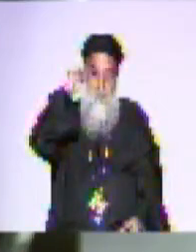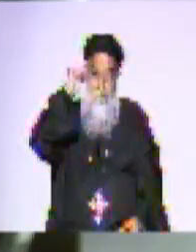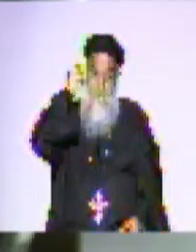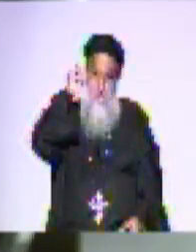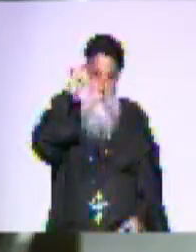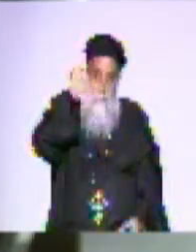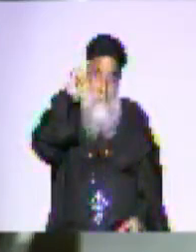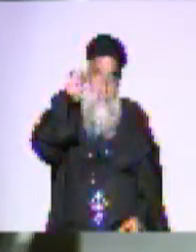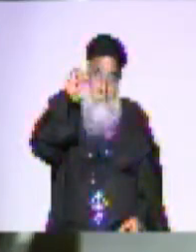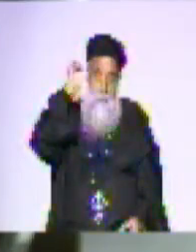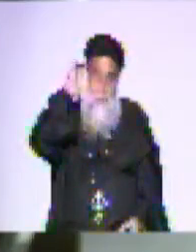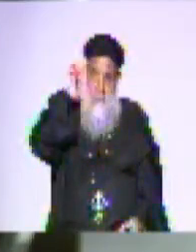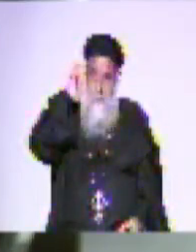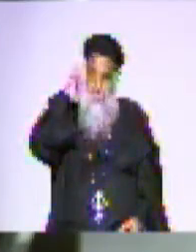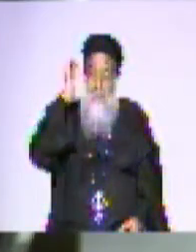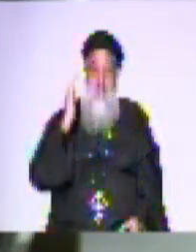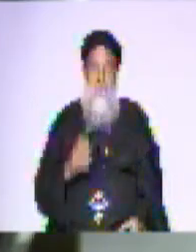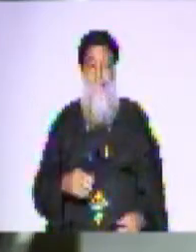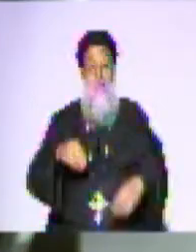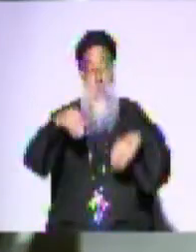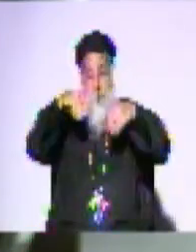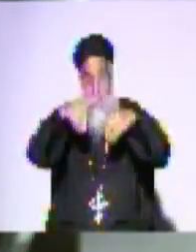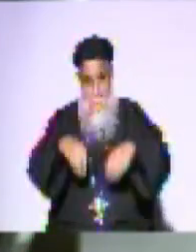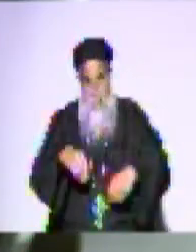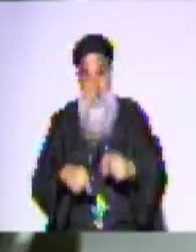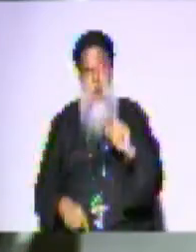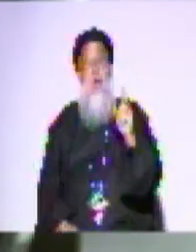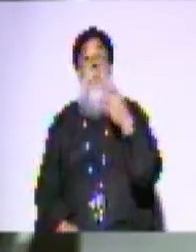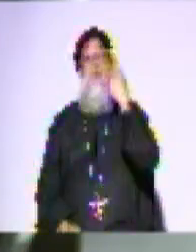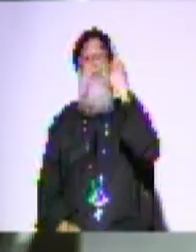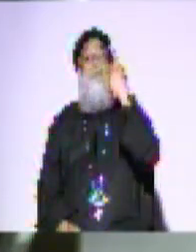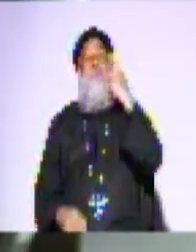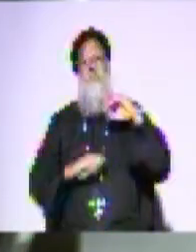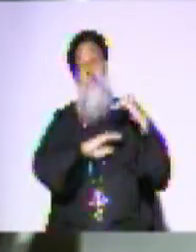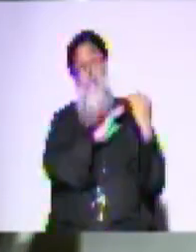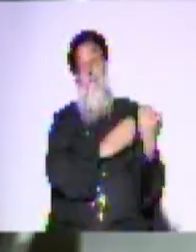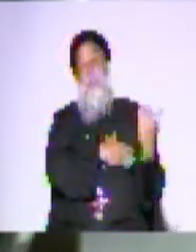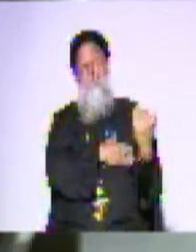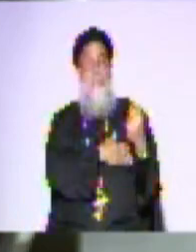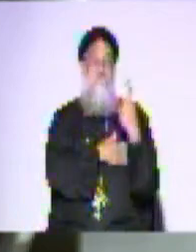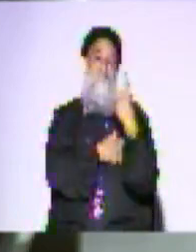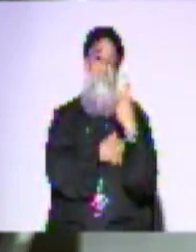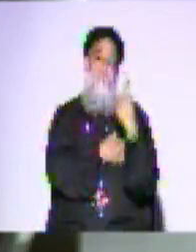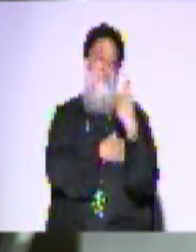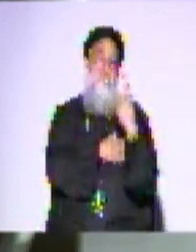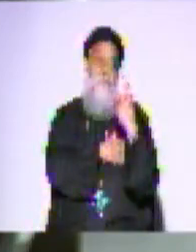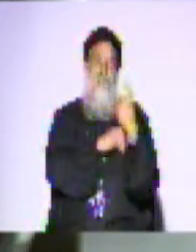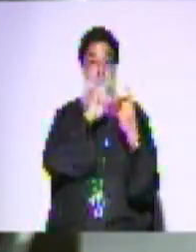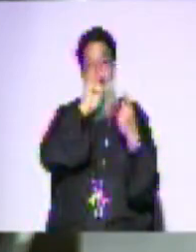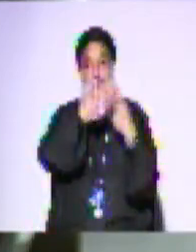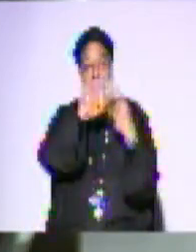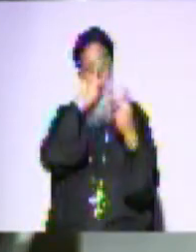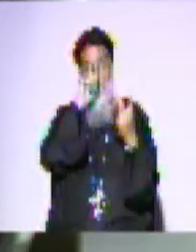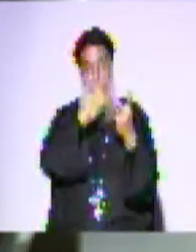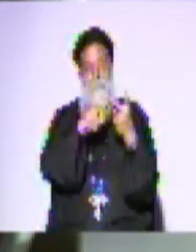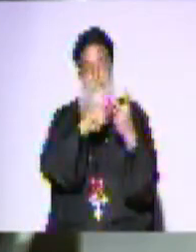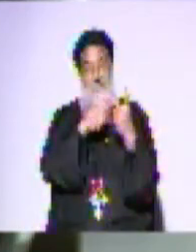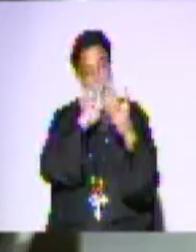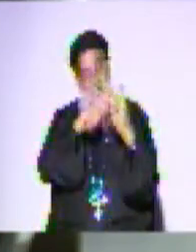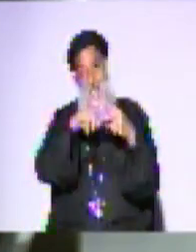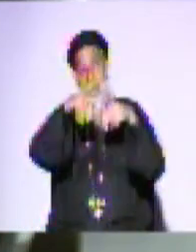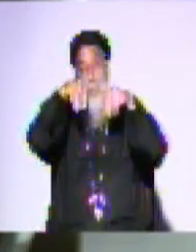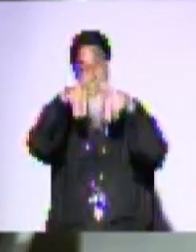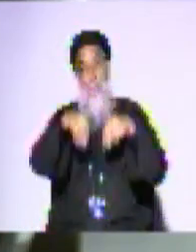الإيمان ضروري قبل المعمودية، لأن المية كمادة هي بحلول الروح القدس